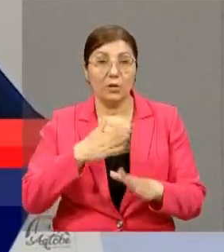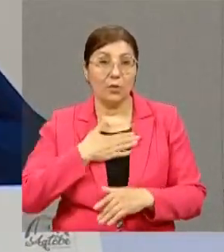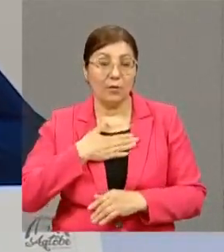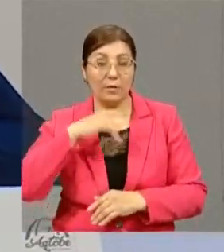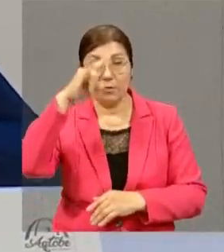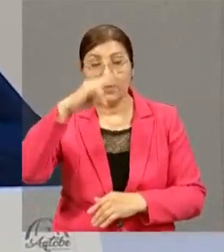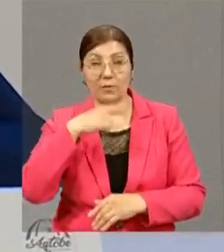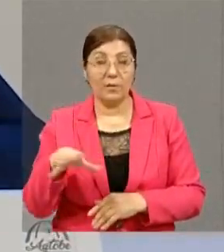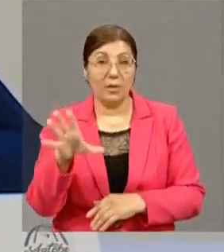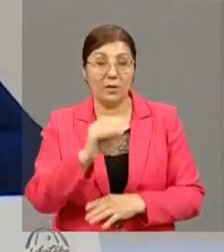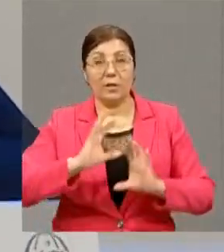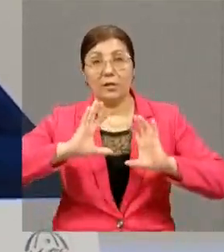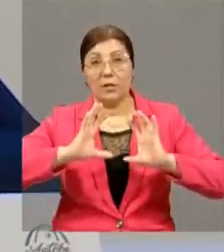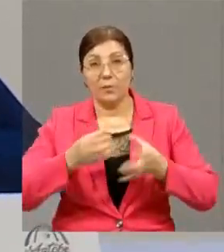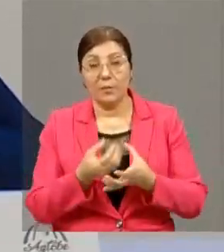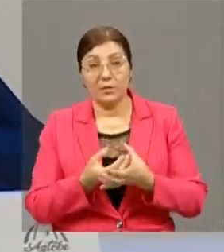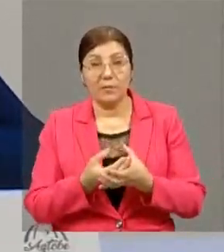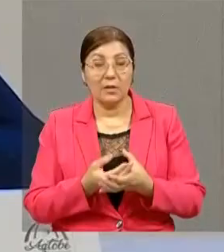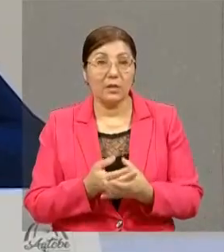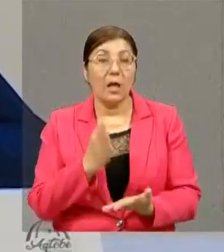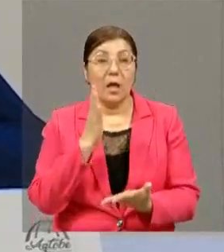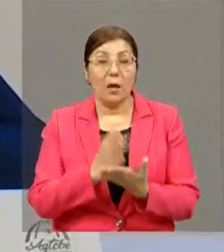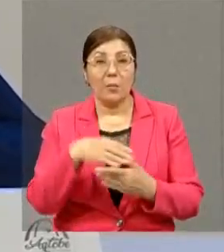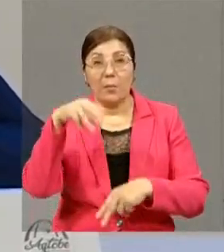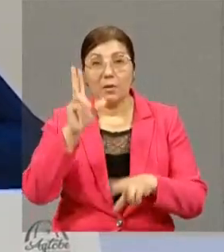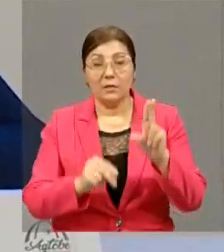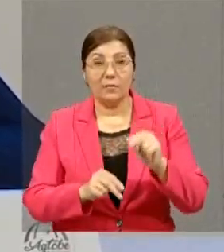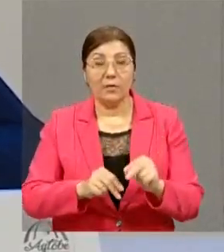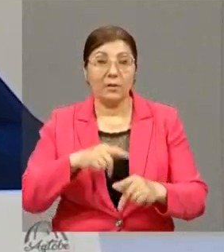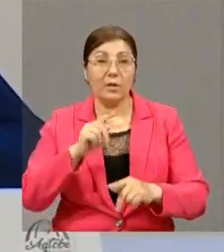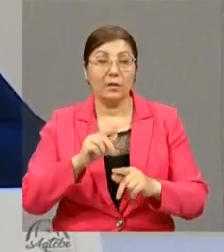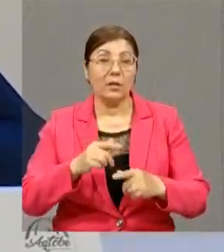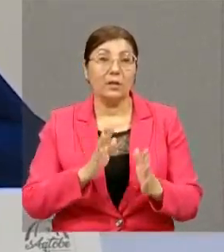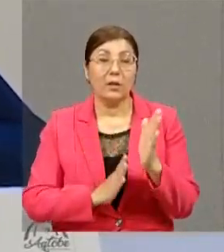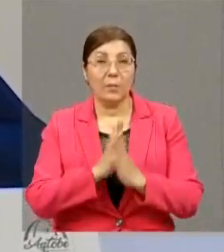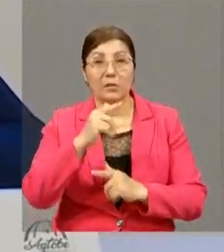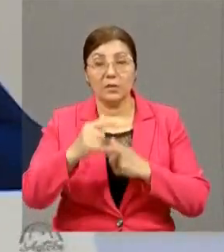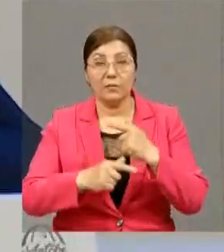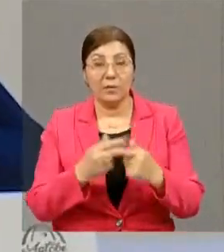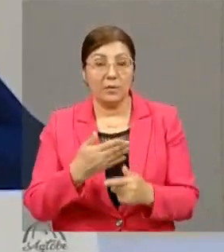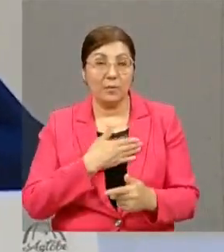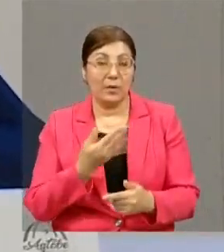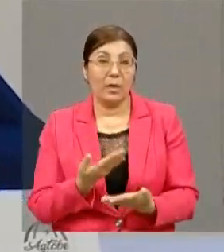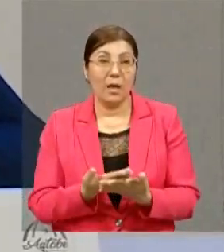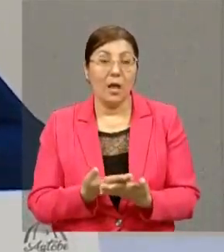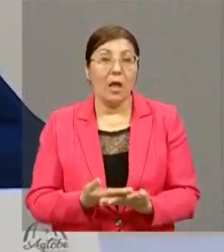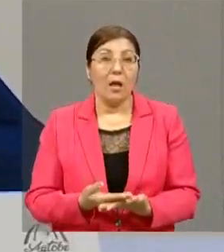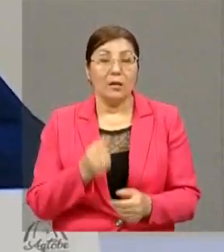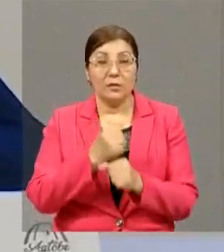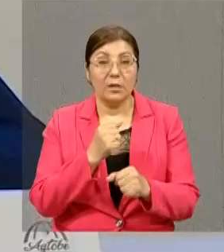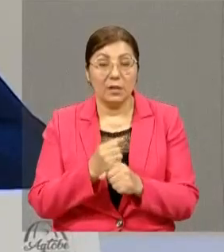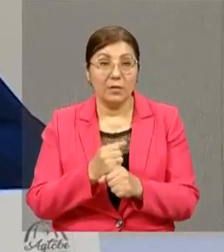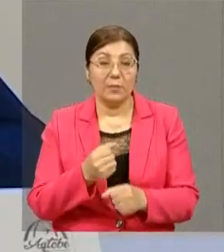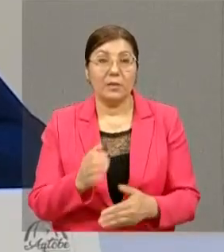стране но и во всём мире возлагает Большие Надежды на подрастающее поколение мы же в свою очередь должны создавать для вас необходимые